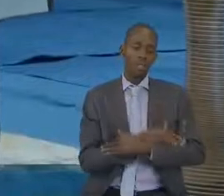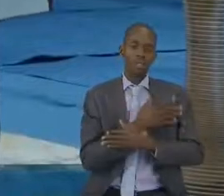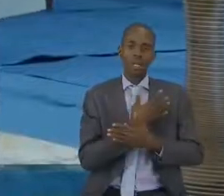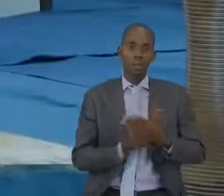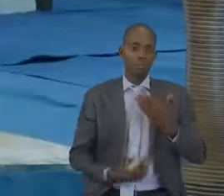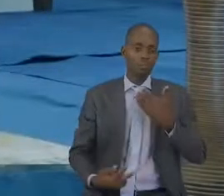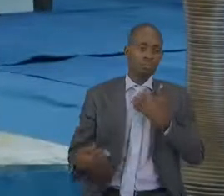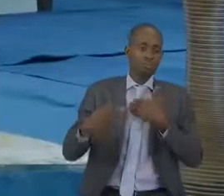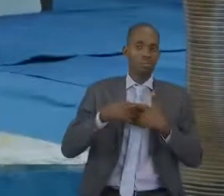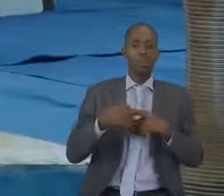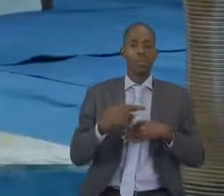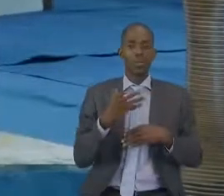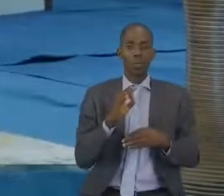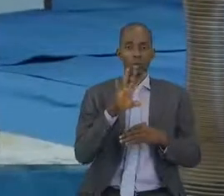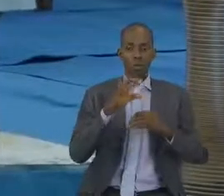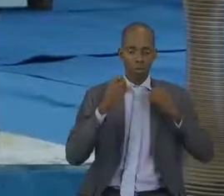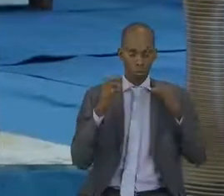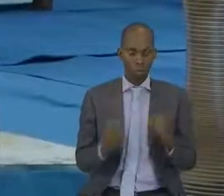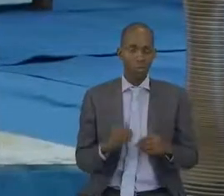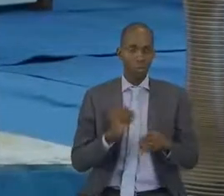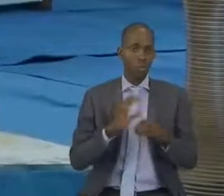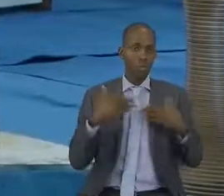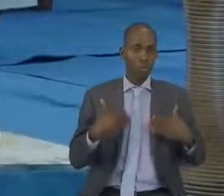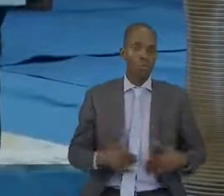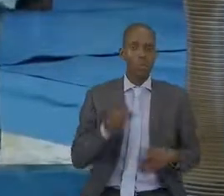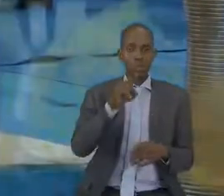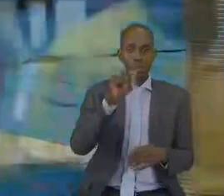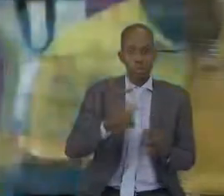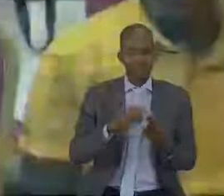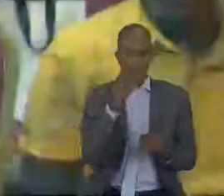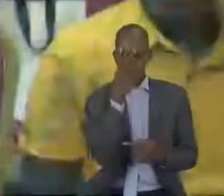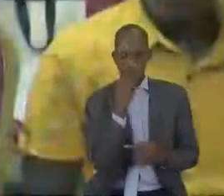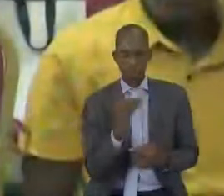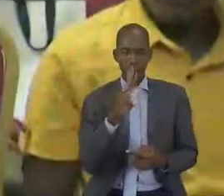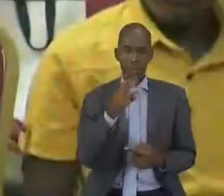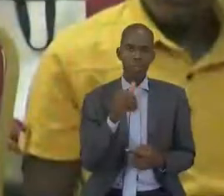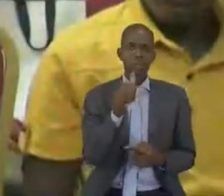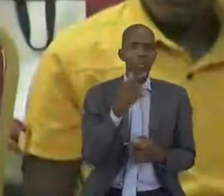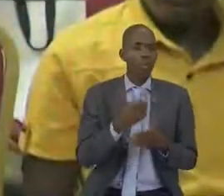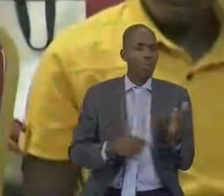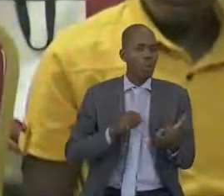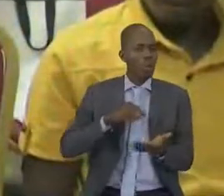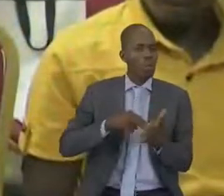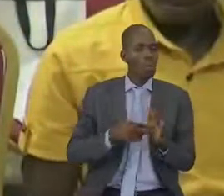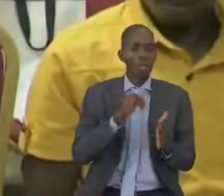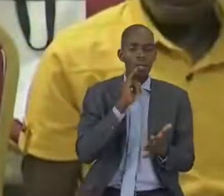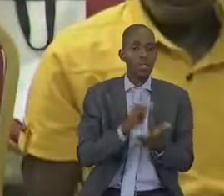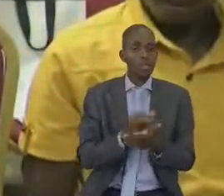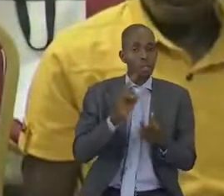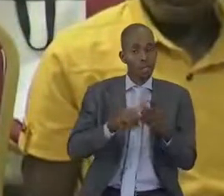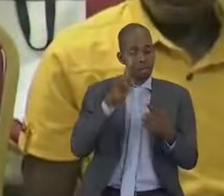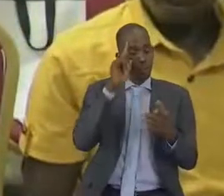de force dans ton corps, tu dois dormir toi-même. Ce que je veux dire, pour croire au